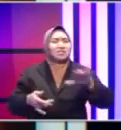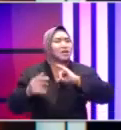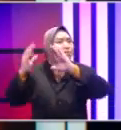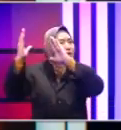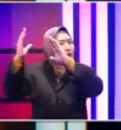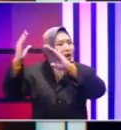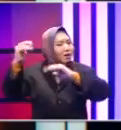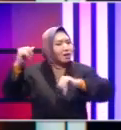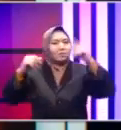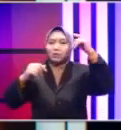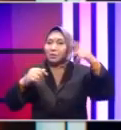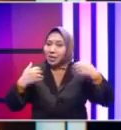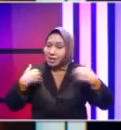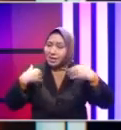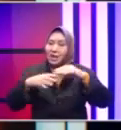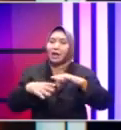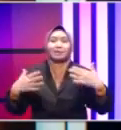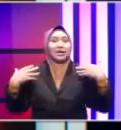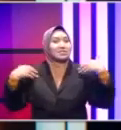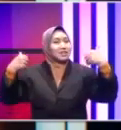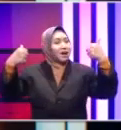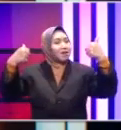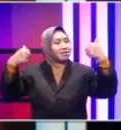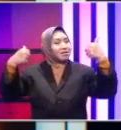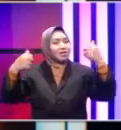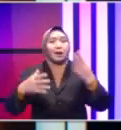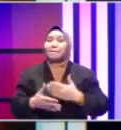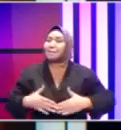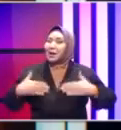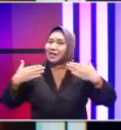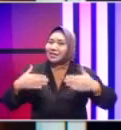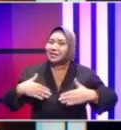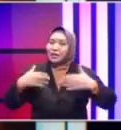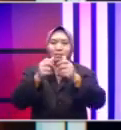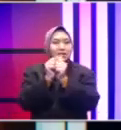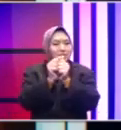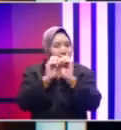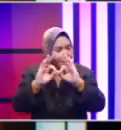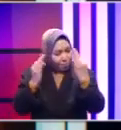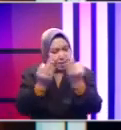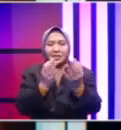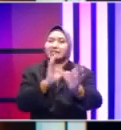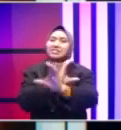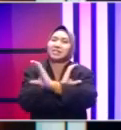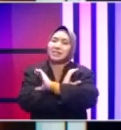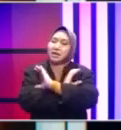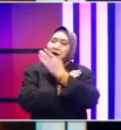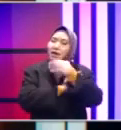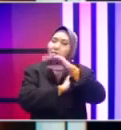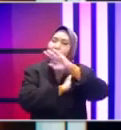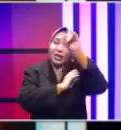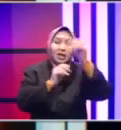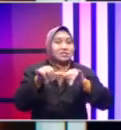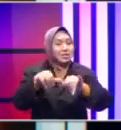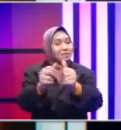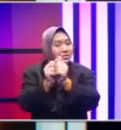atau tanda perempuan berada dalam keadaan sehat walafiat bahagia bersama keluarga yang tercinta Alhamdulillah tonton